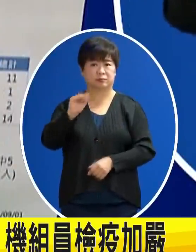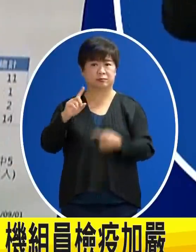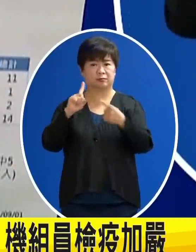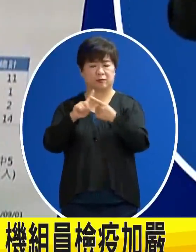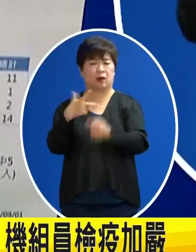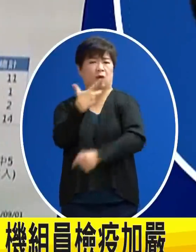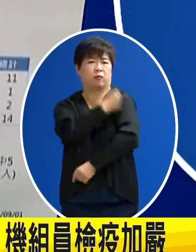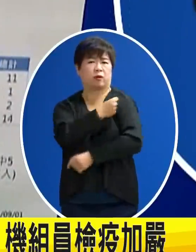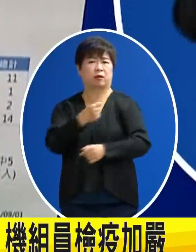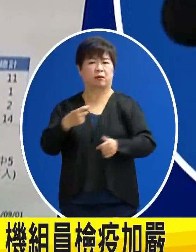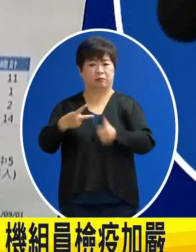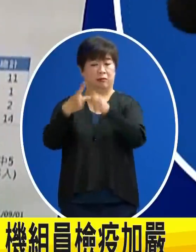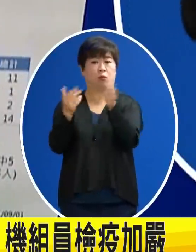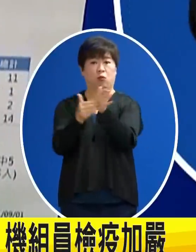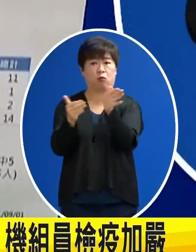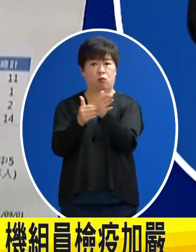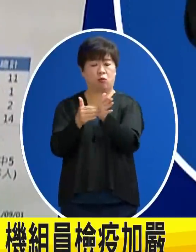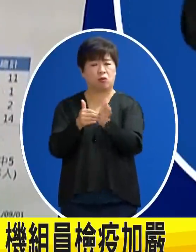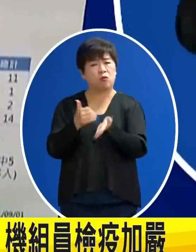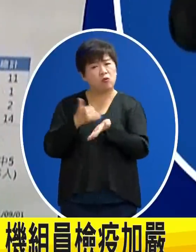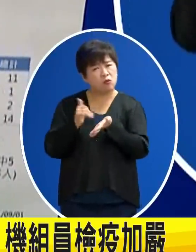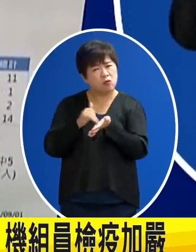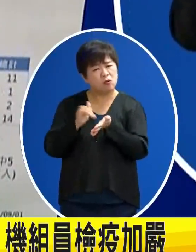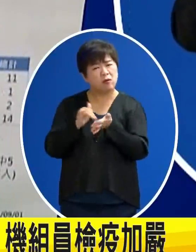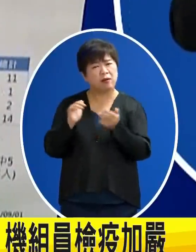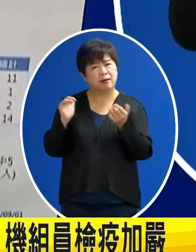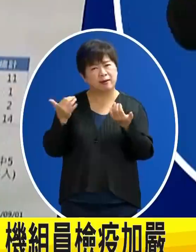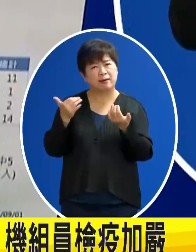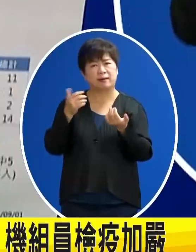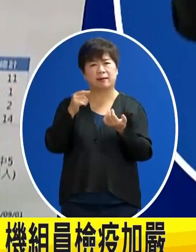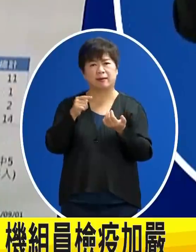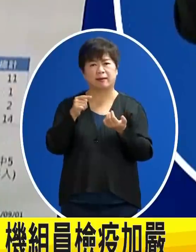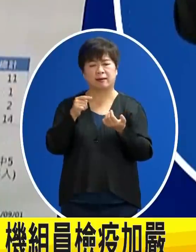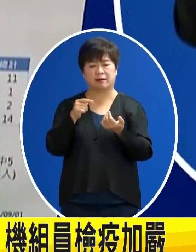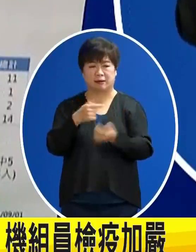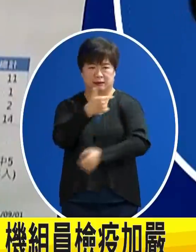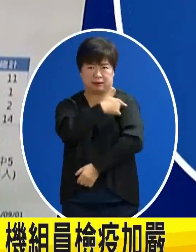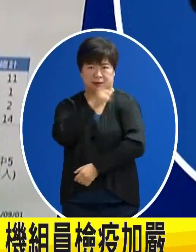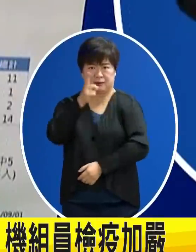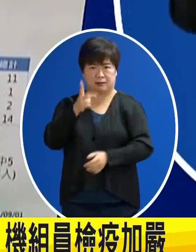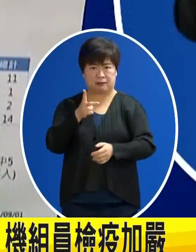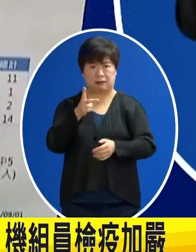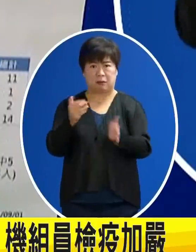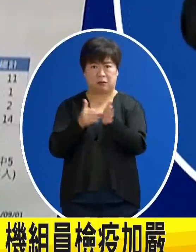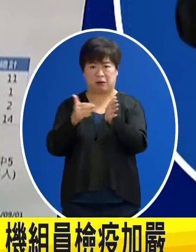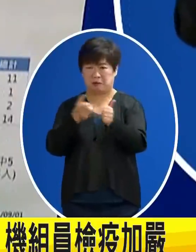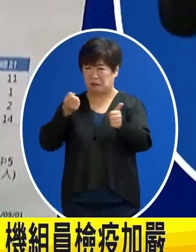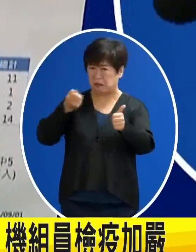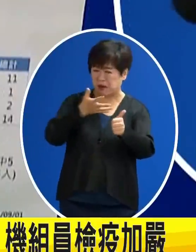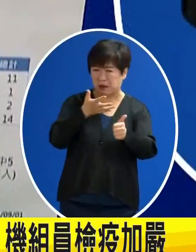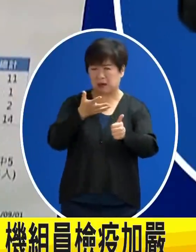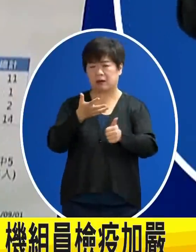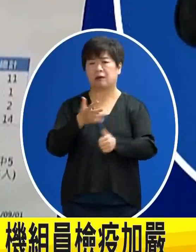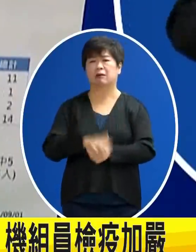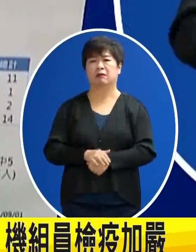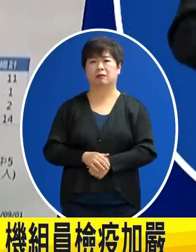种完成第二剂，所以如果要算这个突破率的话啊、就是突破率的话就是